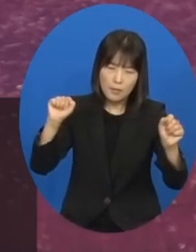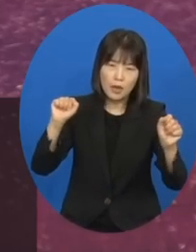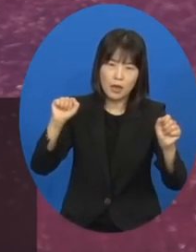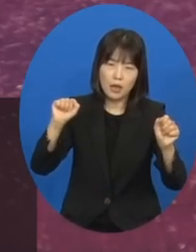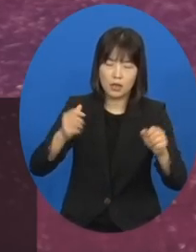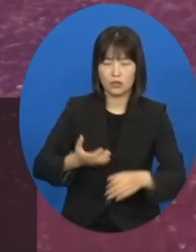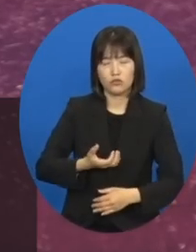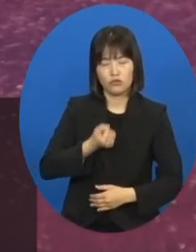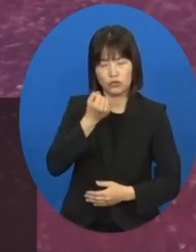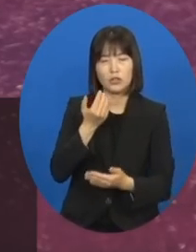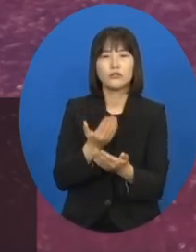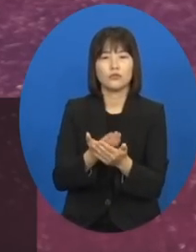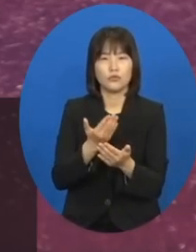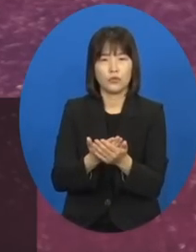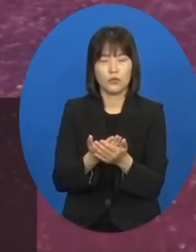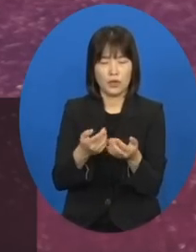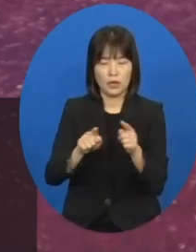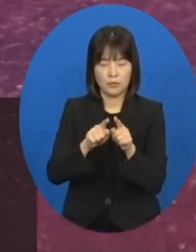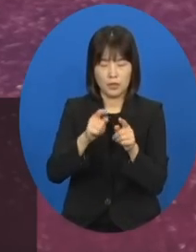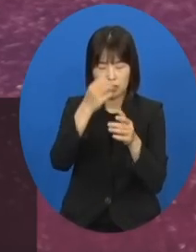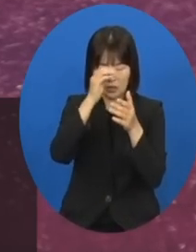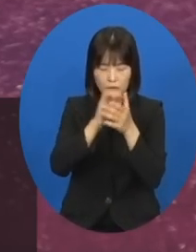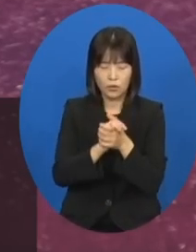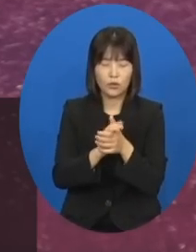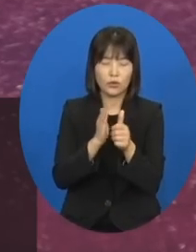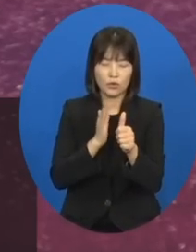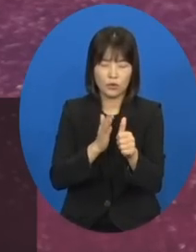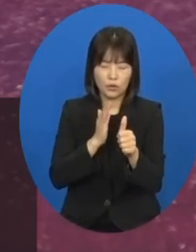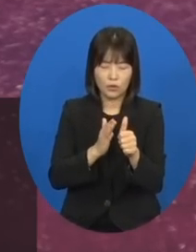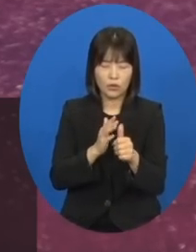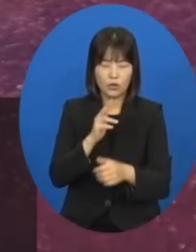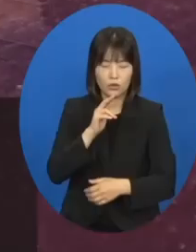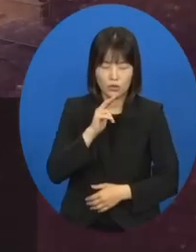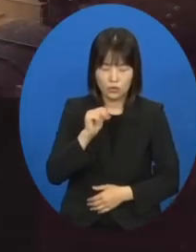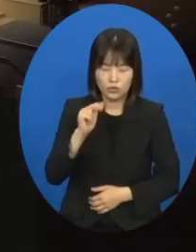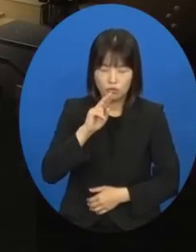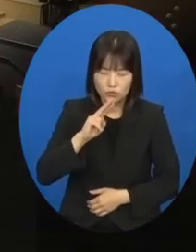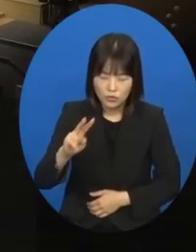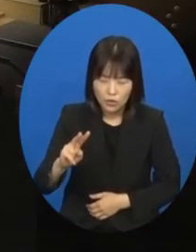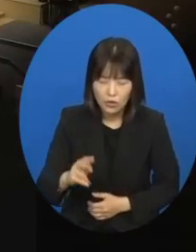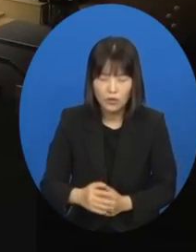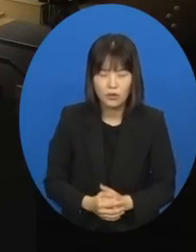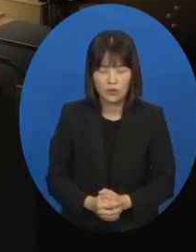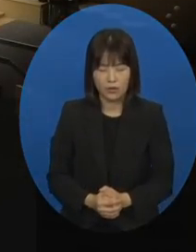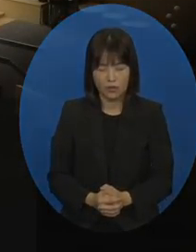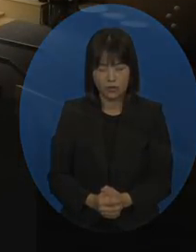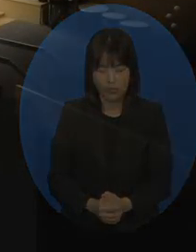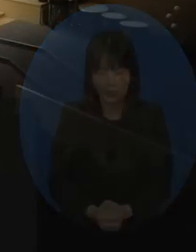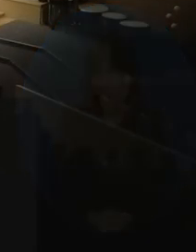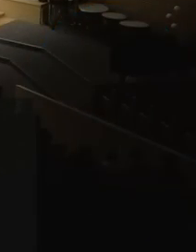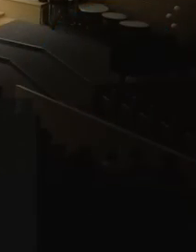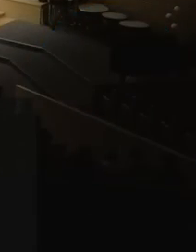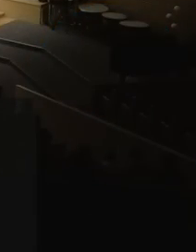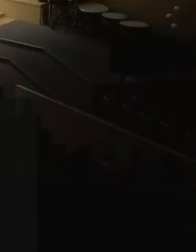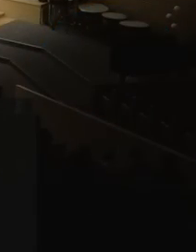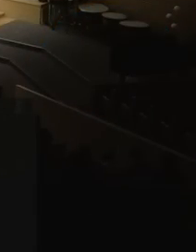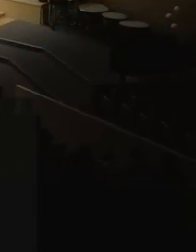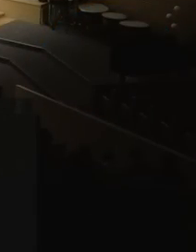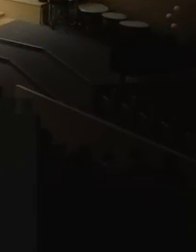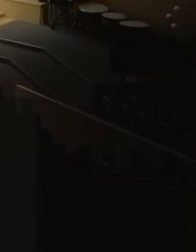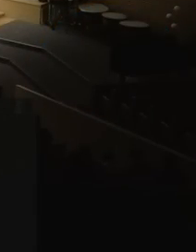누리게 하여 주옵소서 우리 함께 동성으로 기도하겠습니다 하나님 감사합니다 그렇습니다 주님 주님의